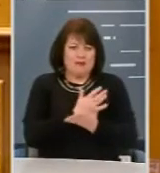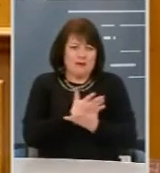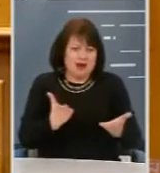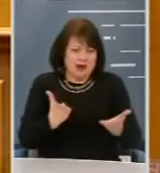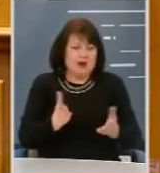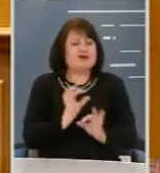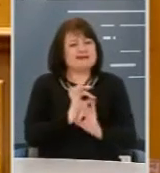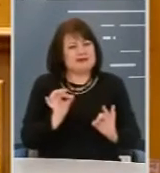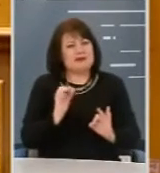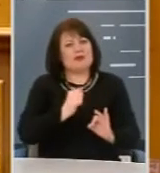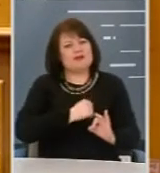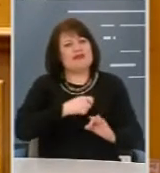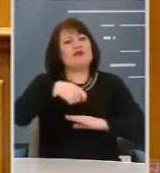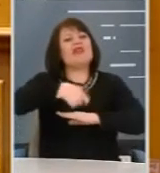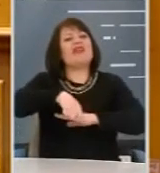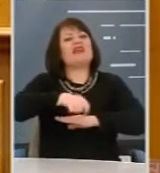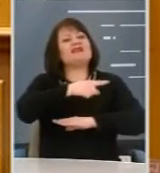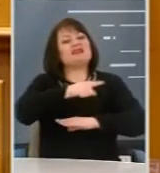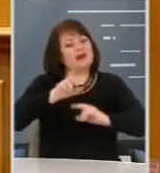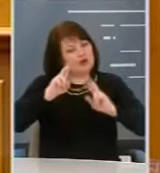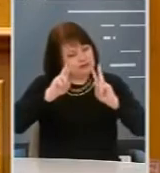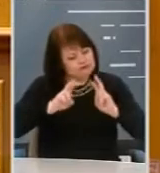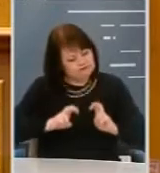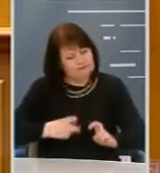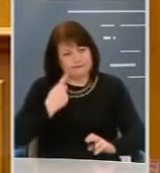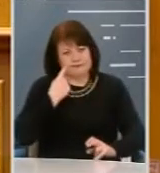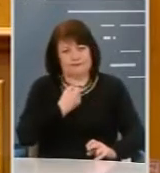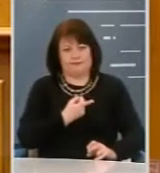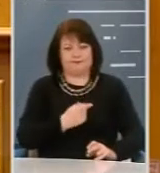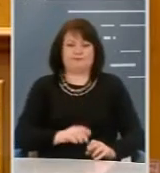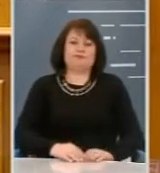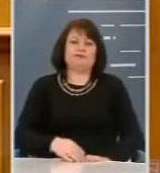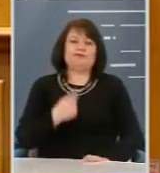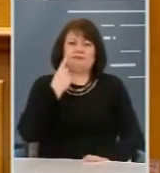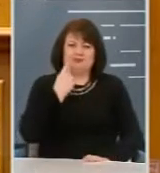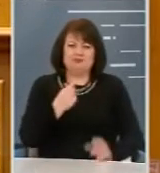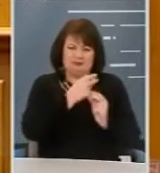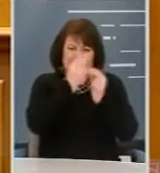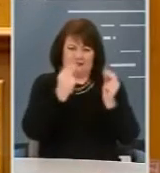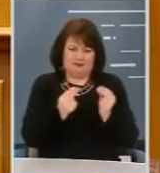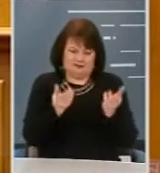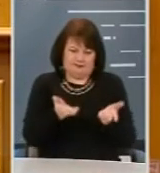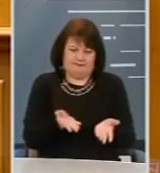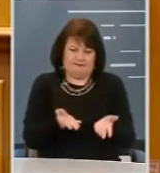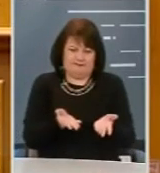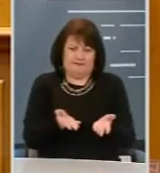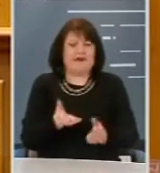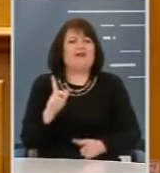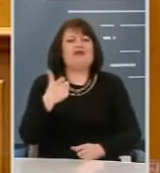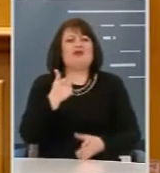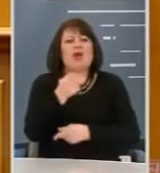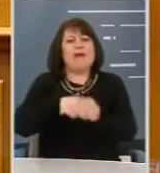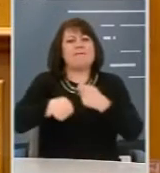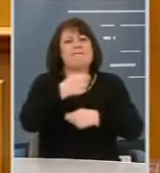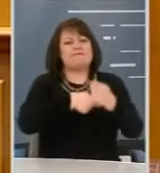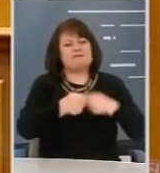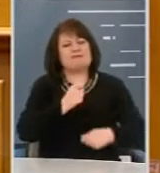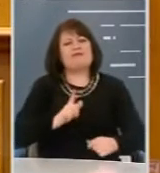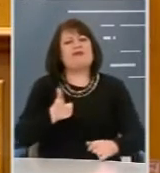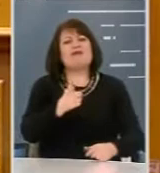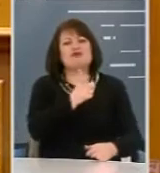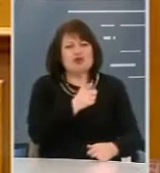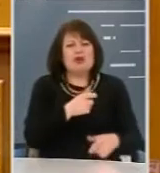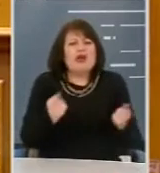η ελληνική δικαιοσύνη, που παρήγαγε τα αποτελέσματα που βλέπουμε πλέον όλοι, πτωχευμένες επιχειρήσεις